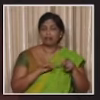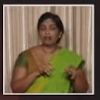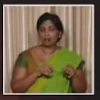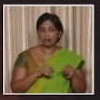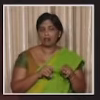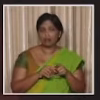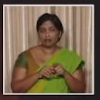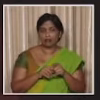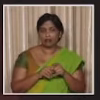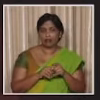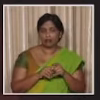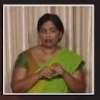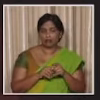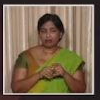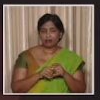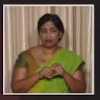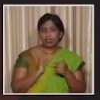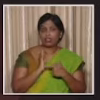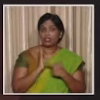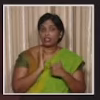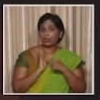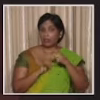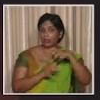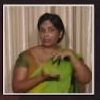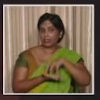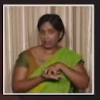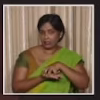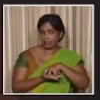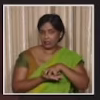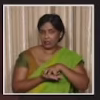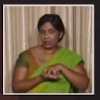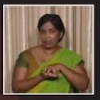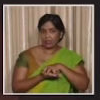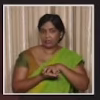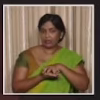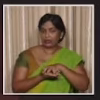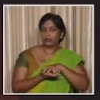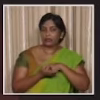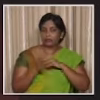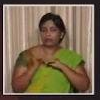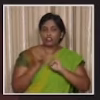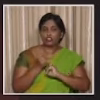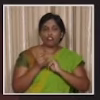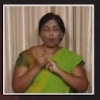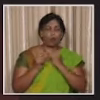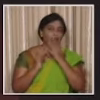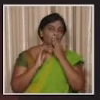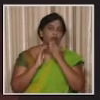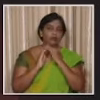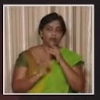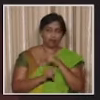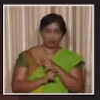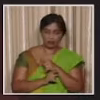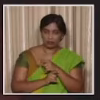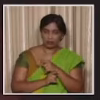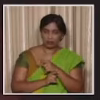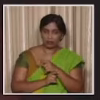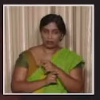හුඹස් ත්‍රිකුණාමල දිස්ත්‍රික්කයේ සේරුනුවර සෝමාදේවි පාසල දැන්